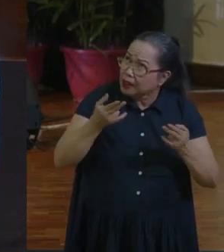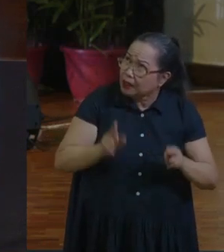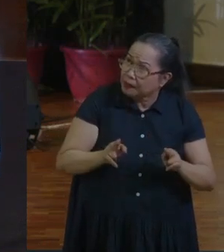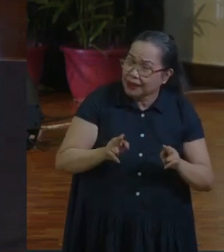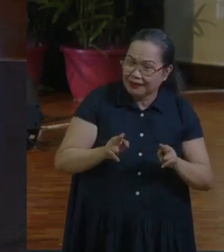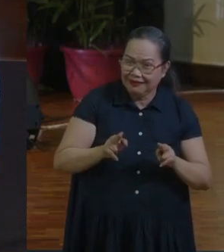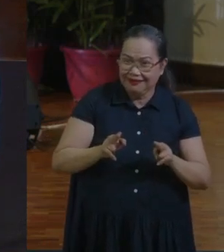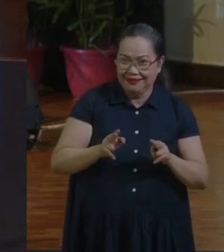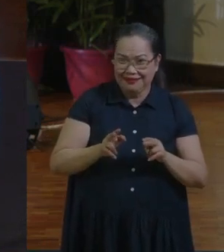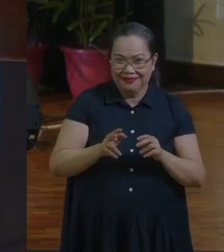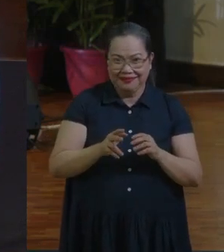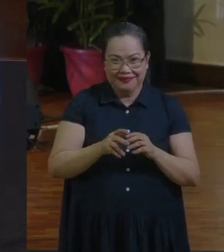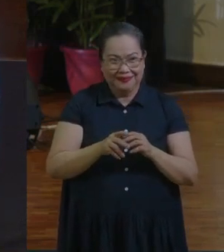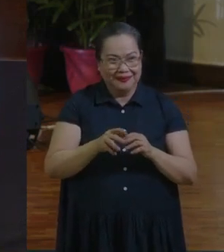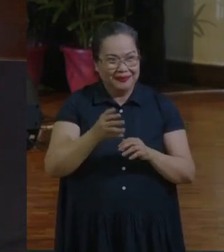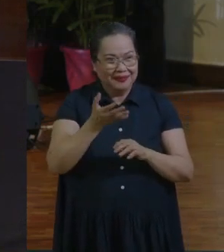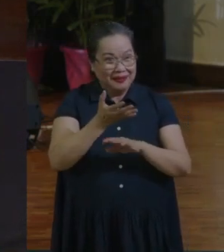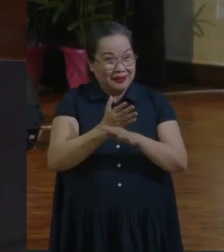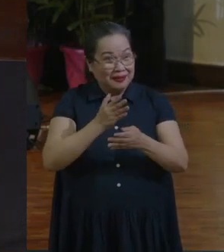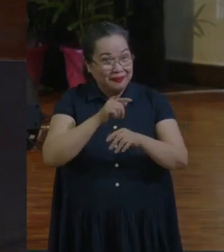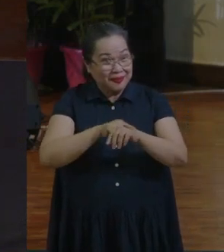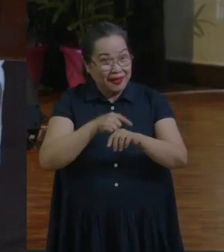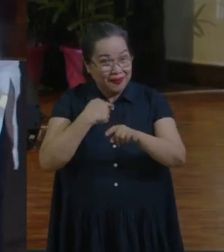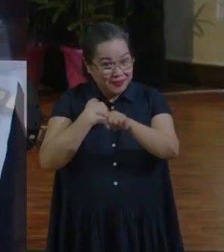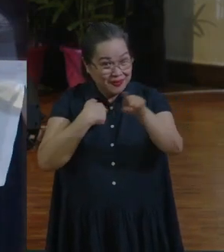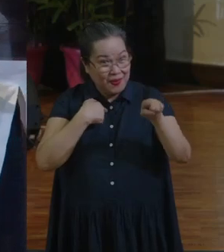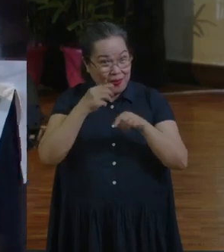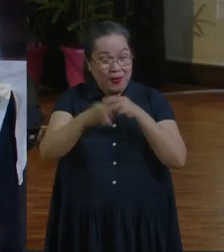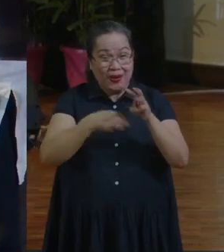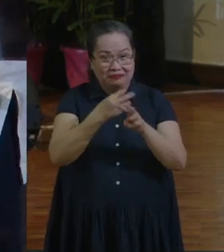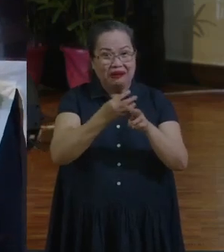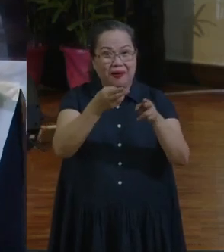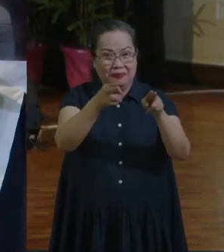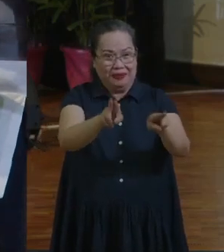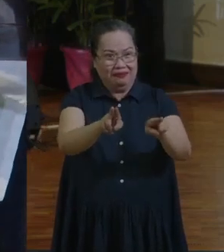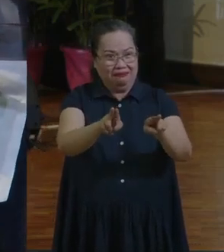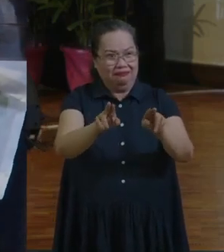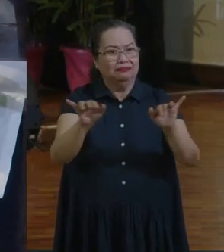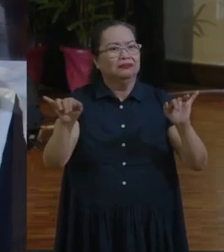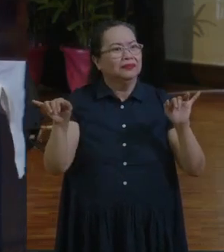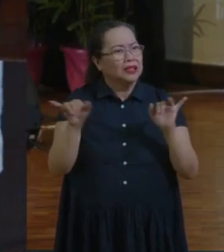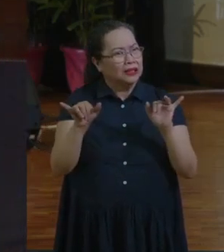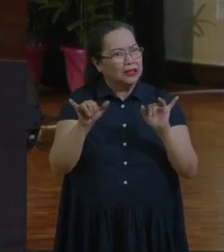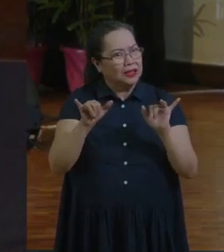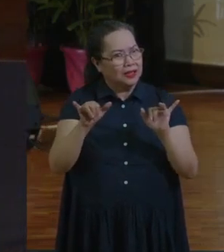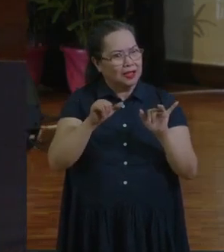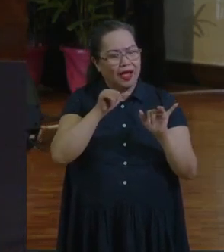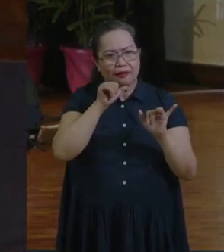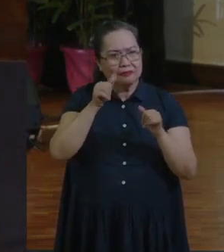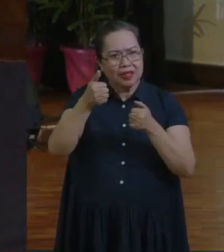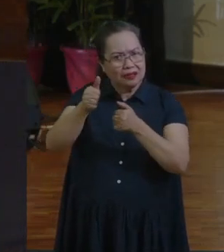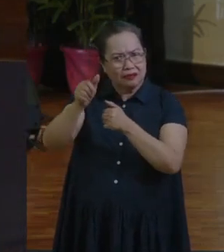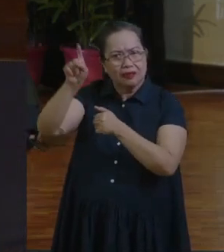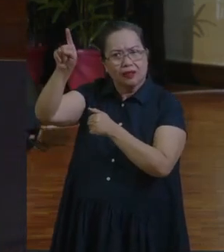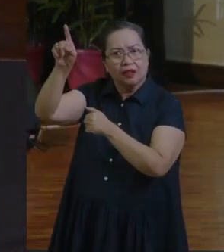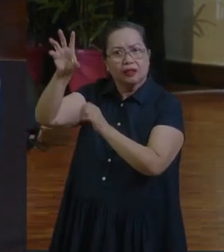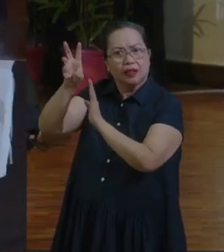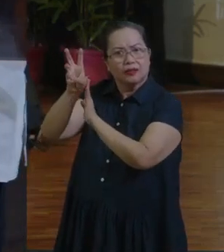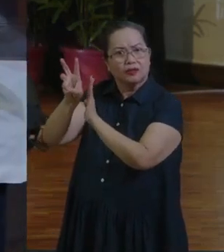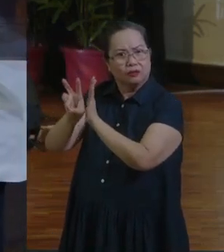Kung minsan, merong mga nangyayari sa mundo na parang hindi alinsunod